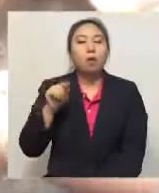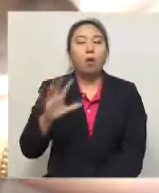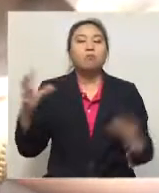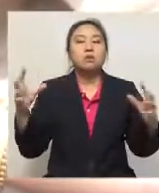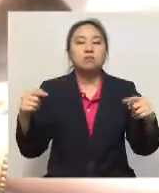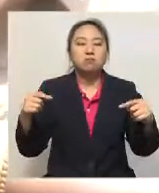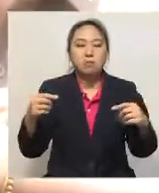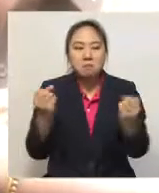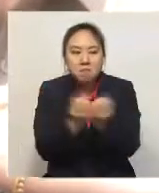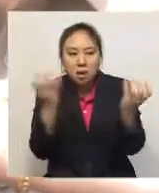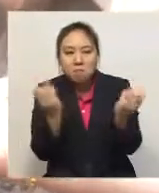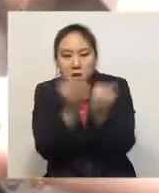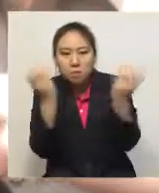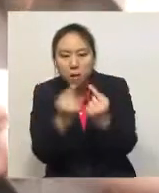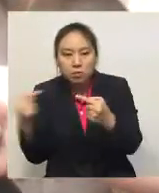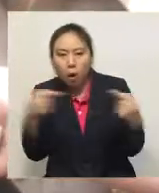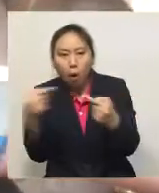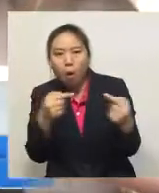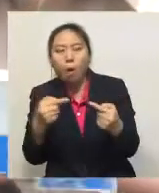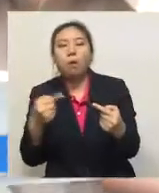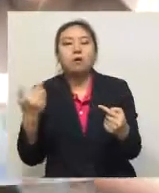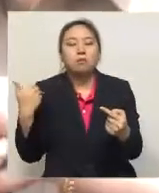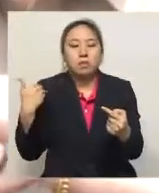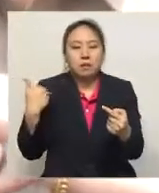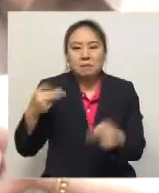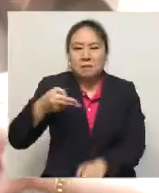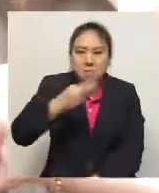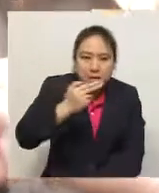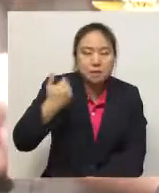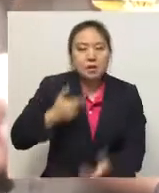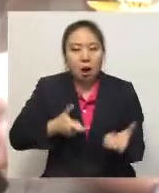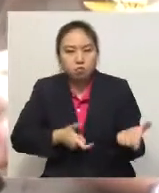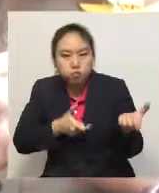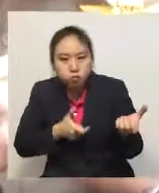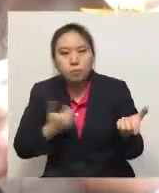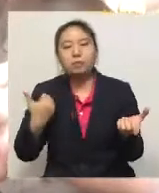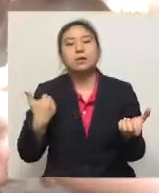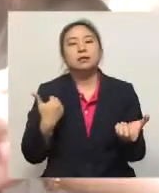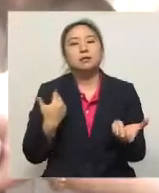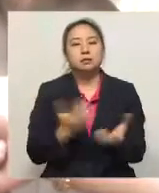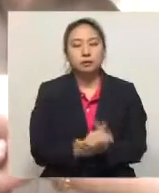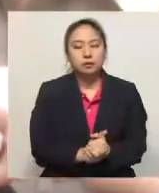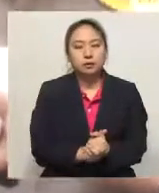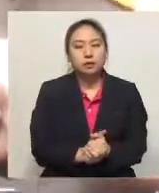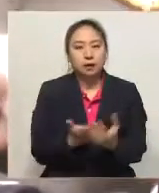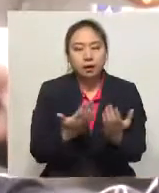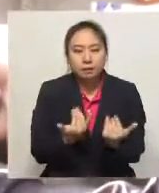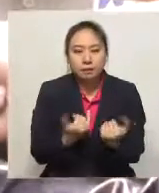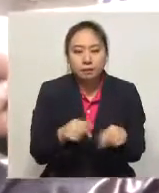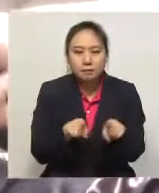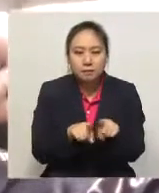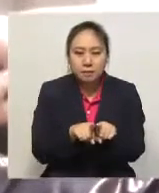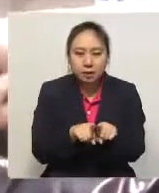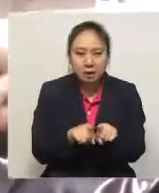ทกันนะครับแล้วก็ใช้อาวุธปืนทั้งอาวุธปืนสงครามครับเพราะนั้นตรงนี้เป็นการกระทำที่อุ